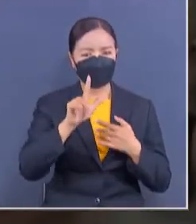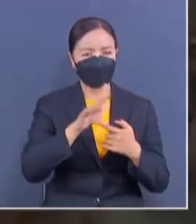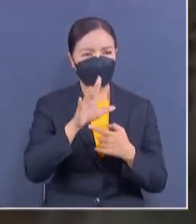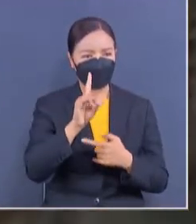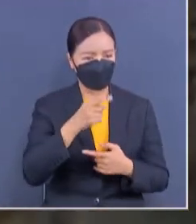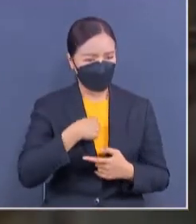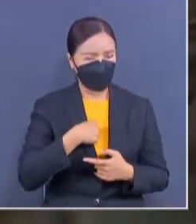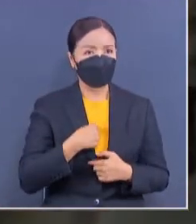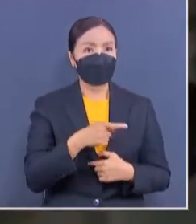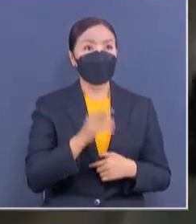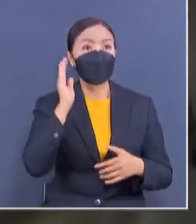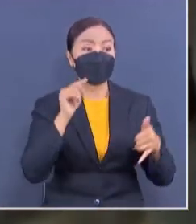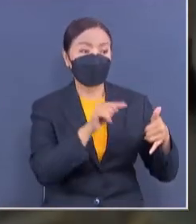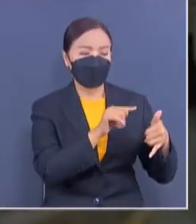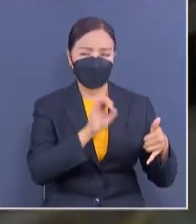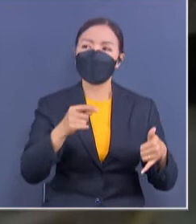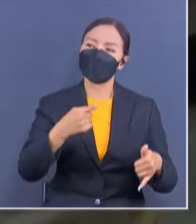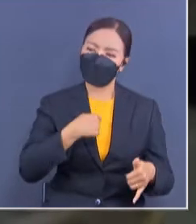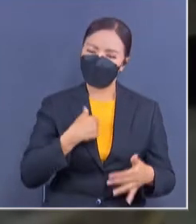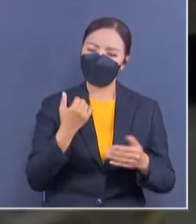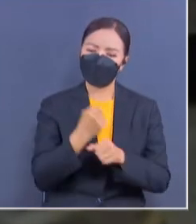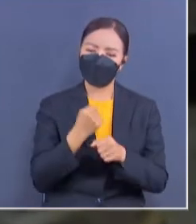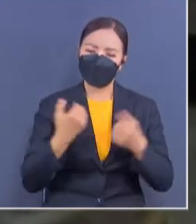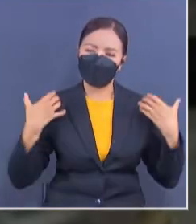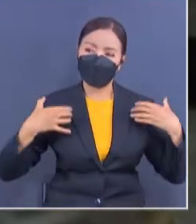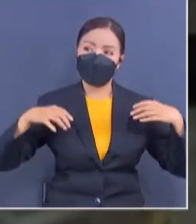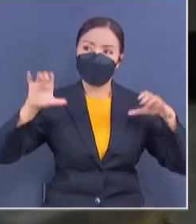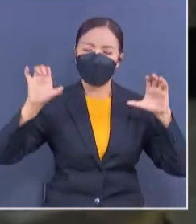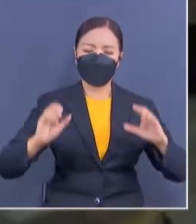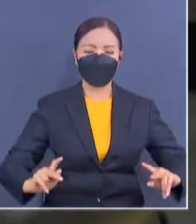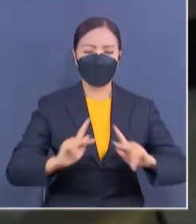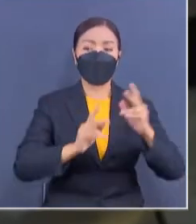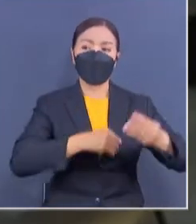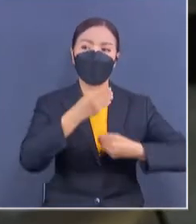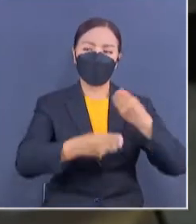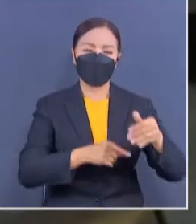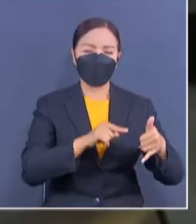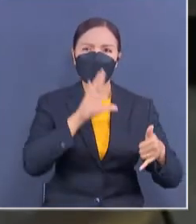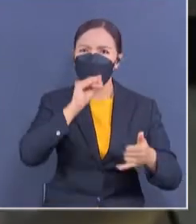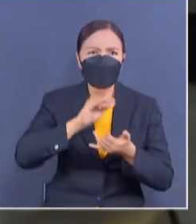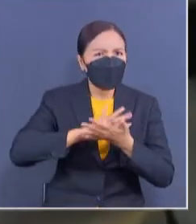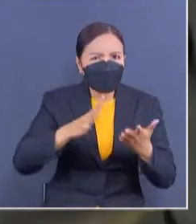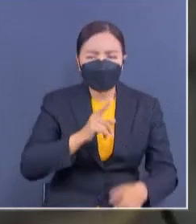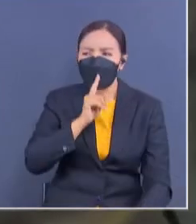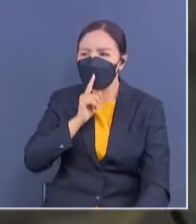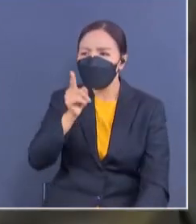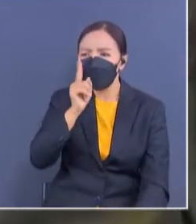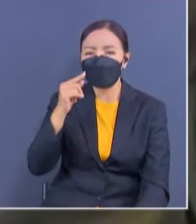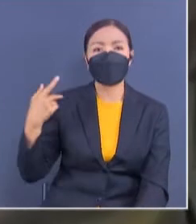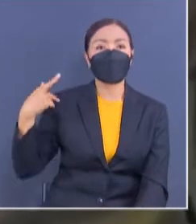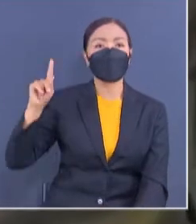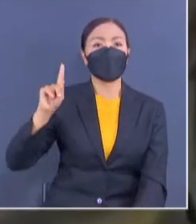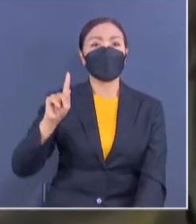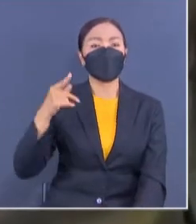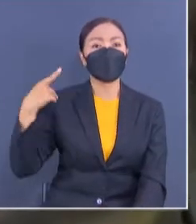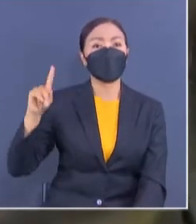าราชการกระทรวงพาณิชย์นะคะซึ่งอยู่ในอาการมึนเมาเนี่ยใช้ถ้อยคำรุนแรงต่อว่านายสมพลสุรสัจจะปลัดอำเภอในฐานะ